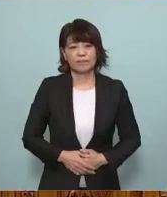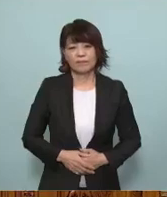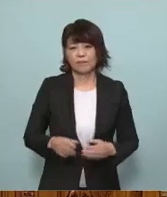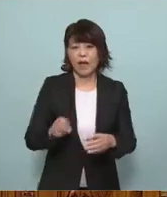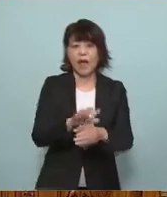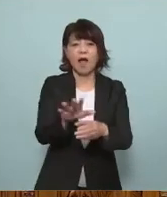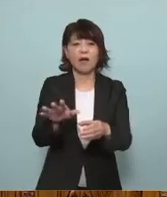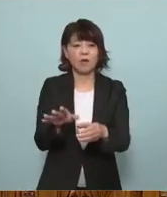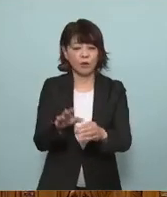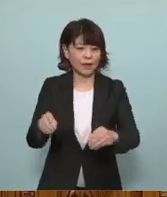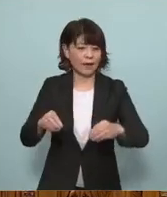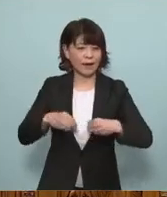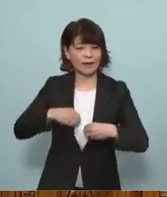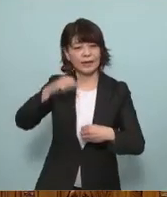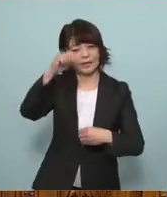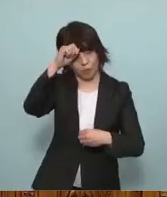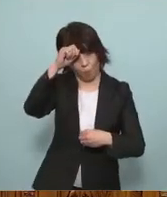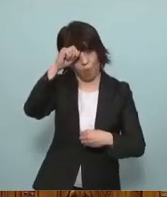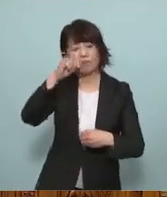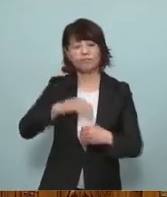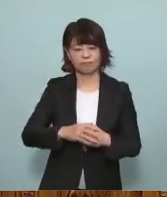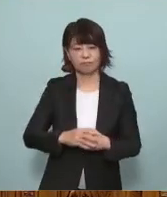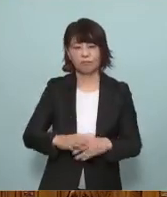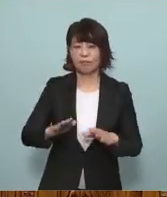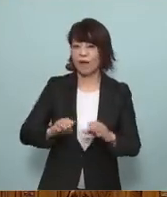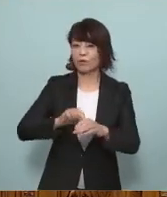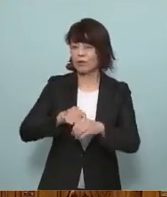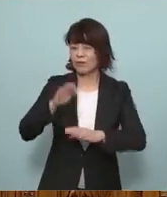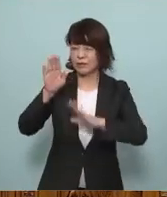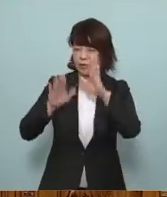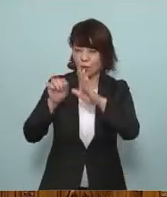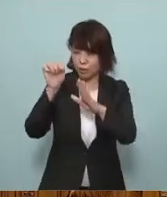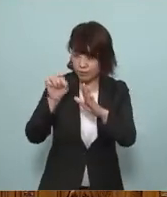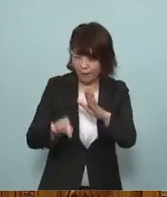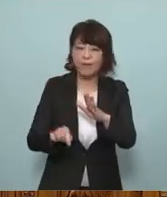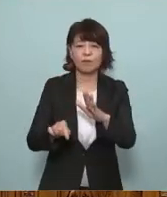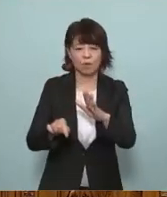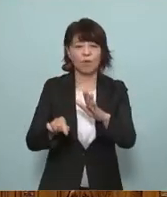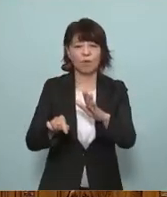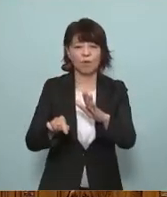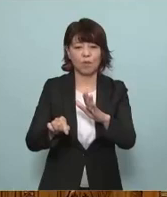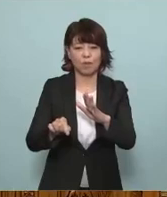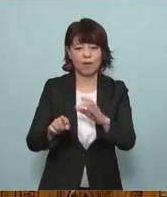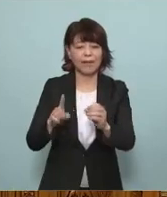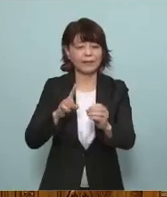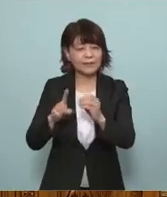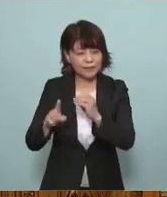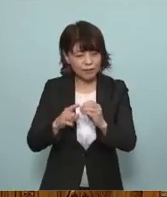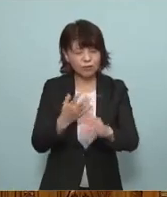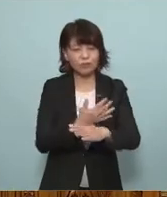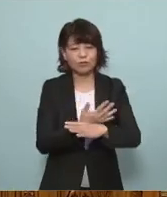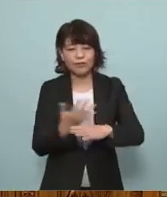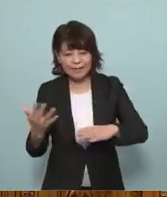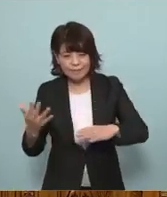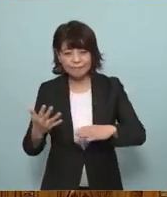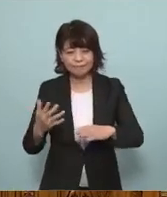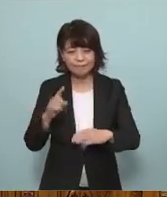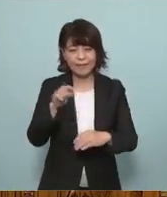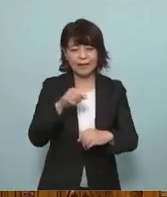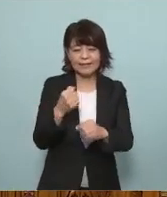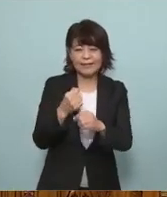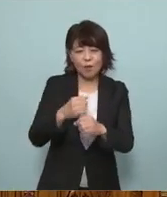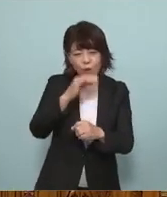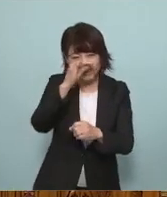新型コロナウイルス感染症という厳しい状況の中にあっても、デジタル、グリーン、人工知